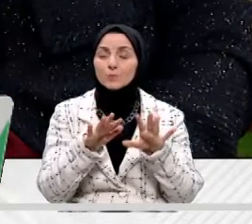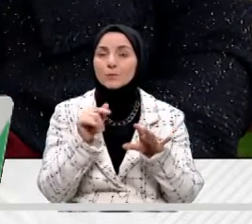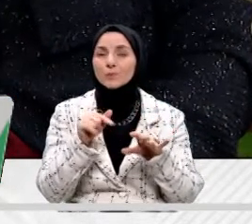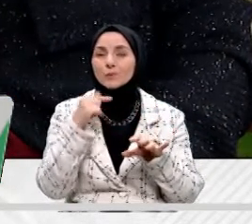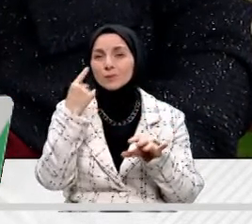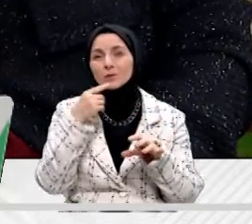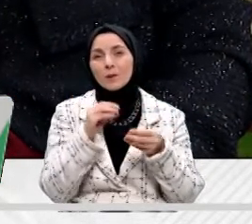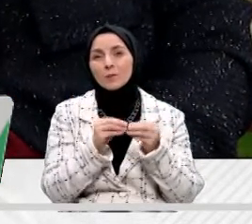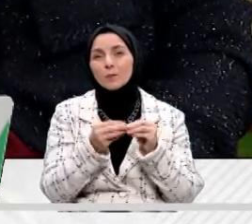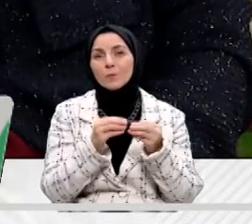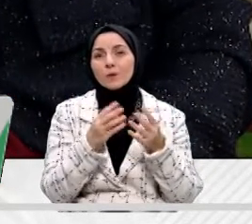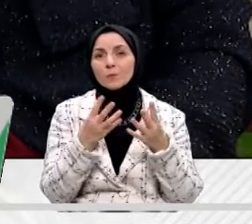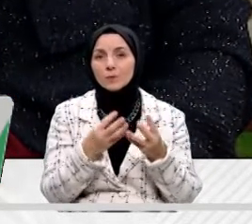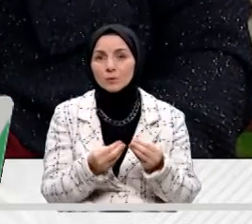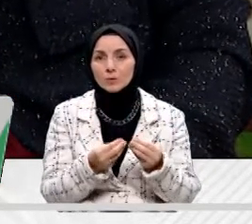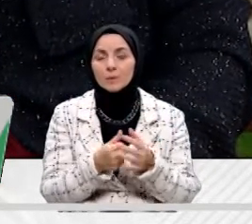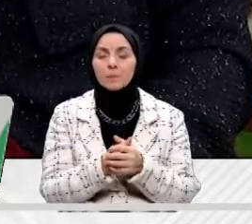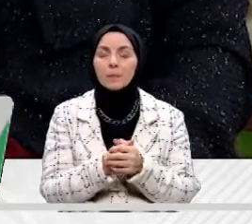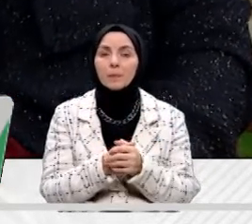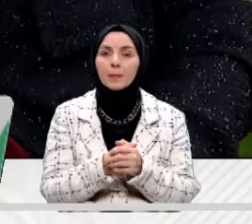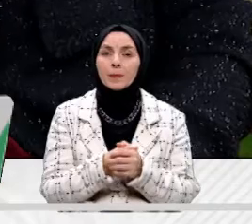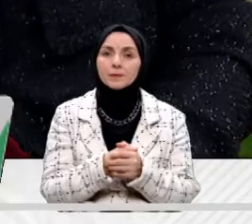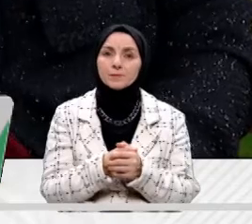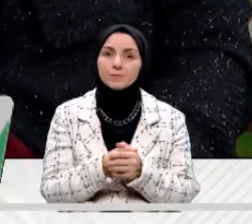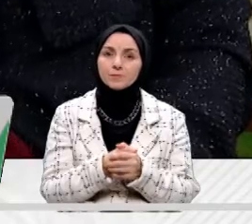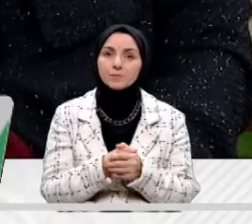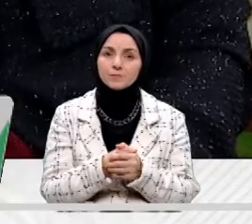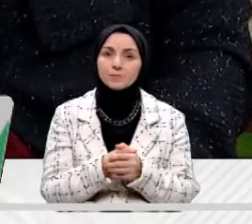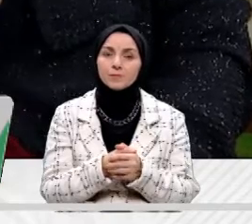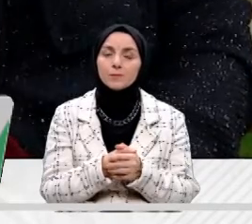vücudunuzda bir sağlıklı bir şey oluştu değil mi